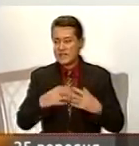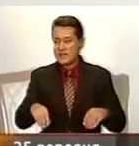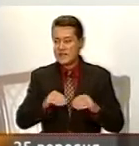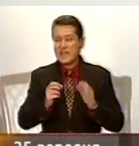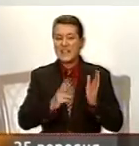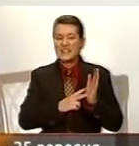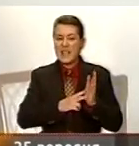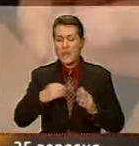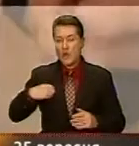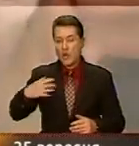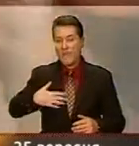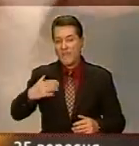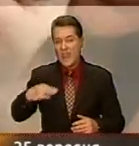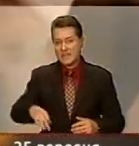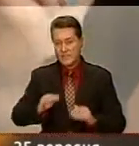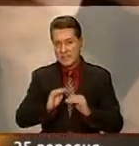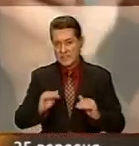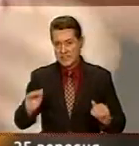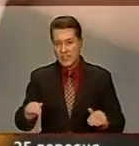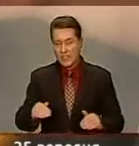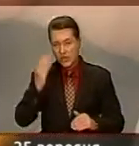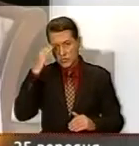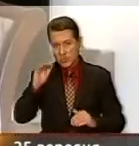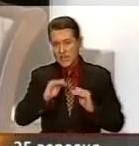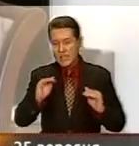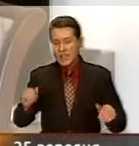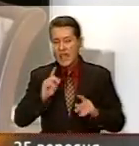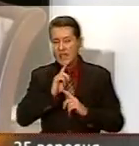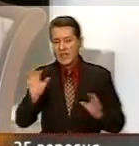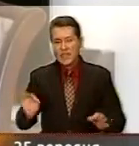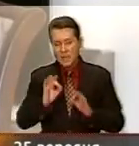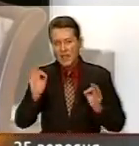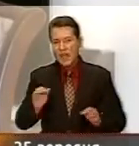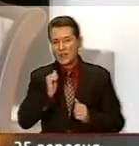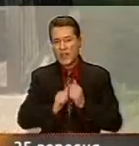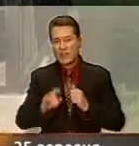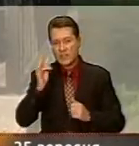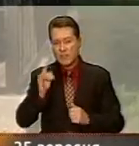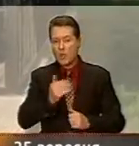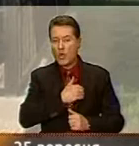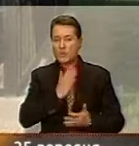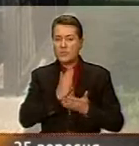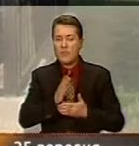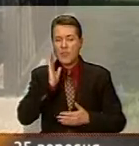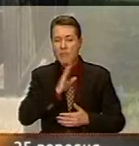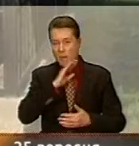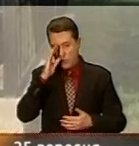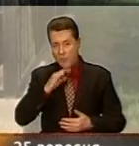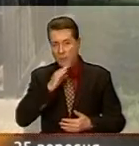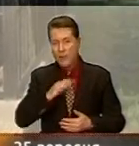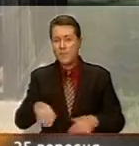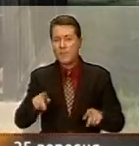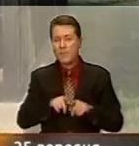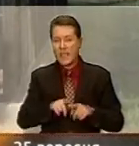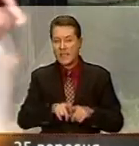названих дітлахів. Чужих дітей не буває, і я согласна на це на всі 100. Кожен дитина хоче мати папу і маму. Та таких, як ці діти з інтернатів,